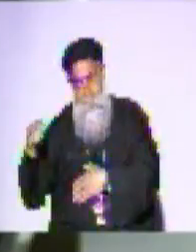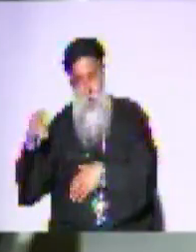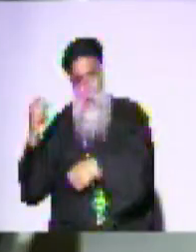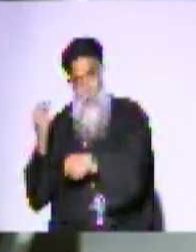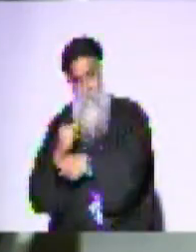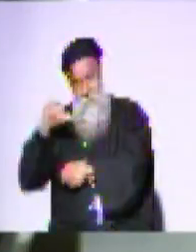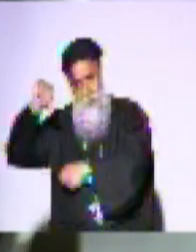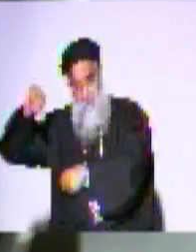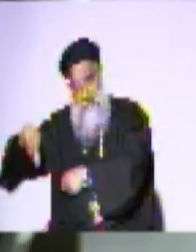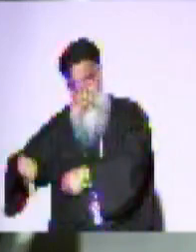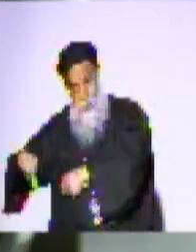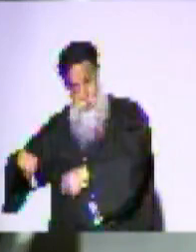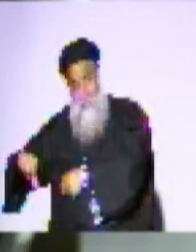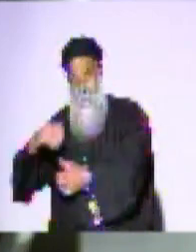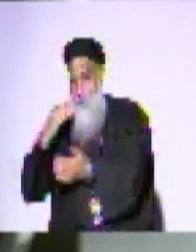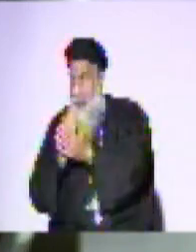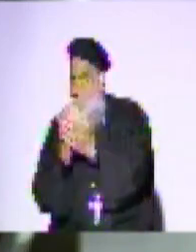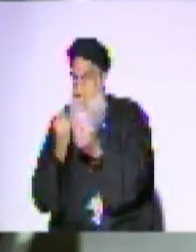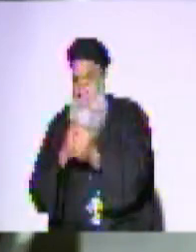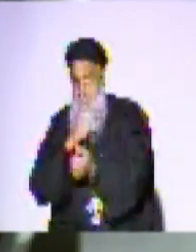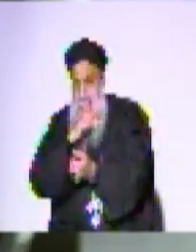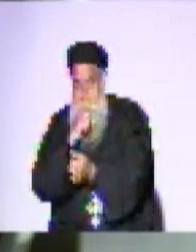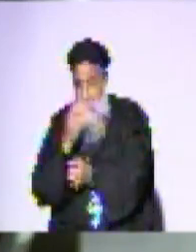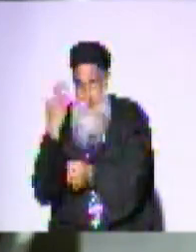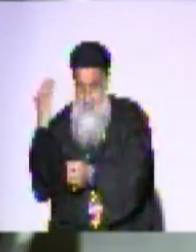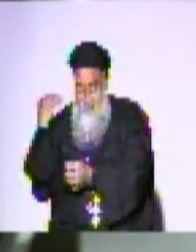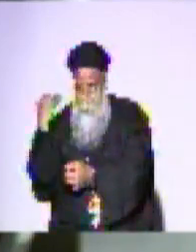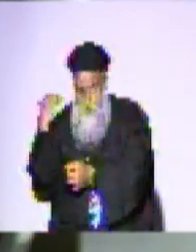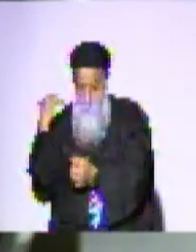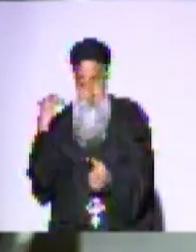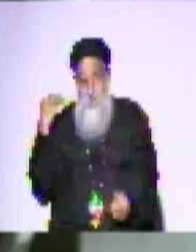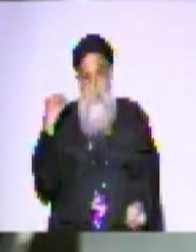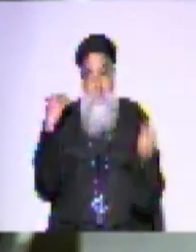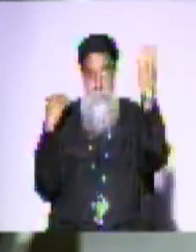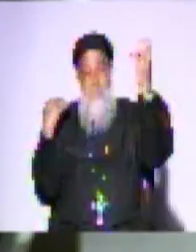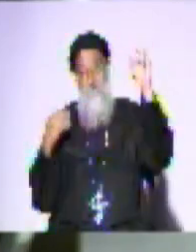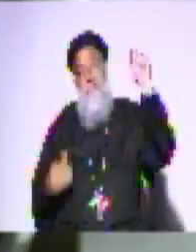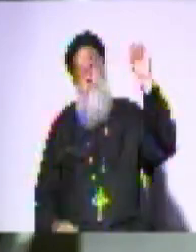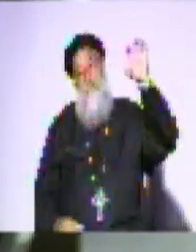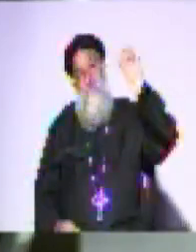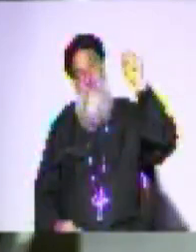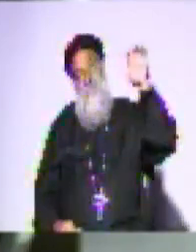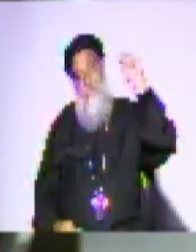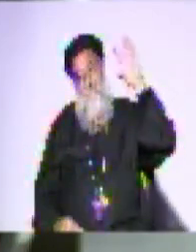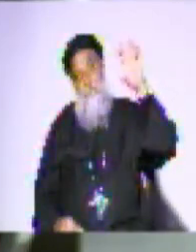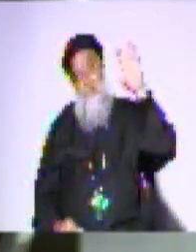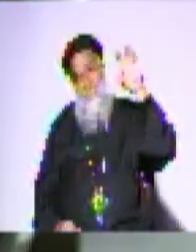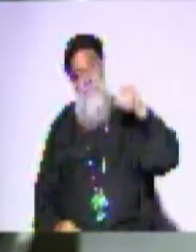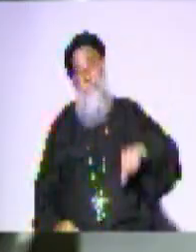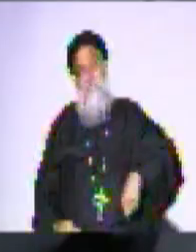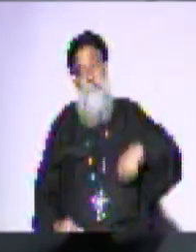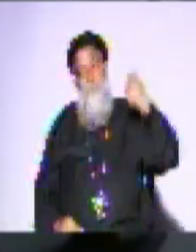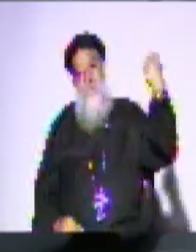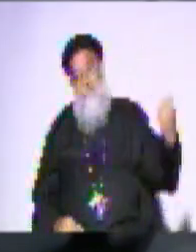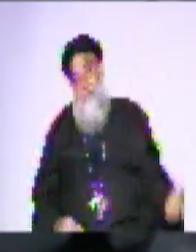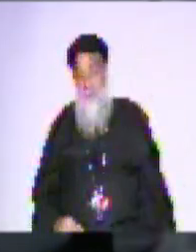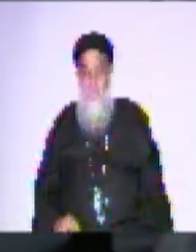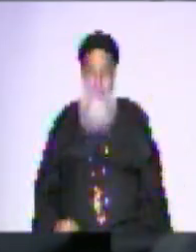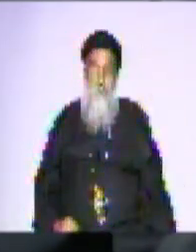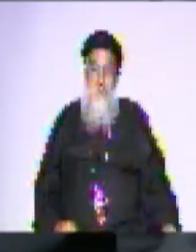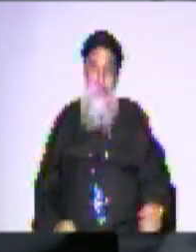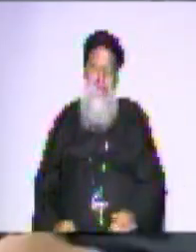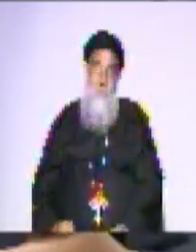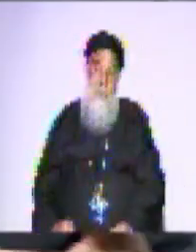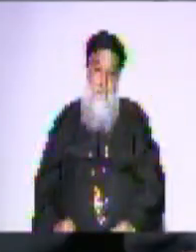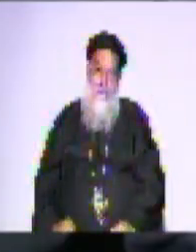القديمة اللي ورثناها من آدم إلى نور وحياة. معلمنا بولس الرسول سيدنا